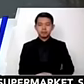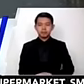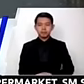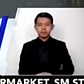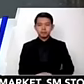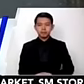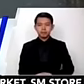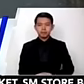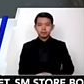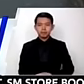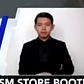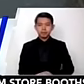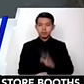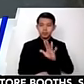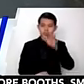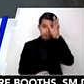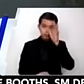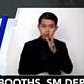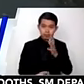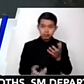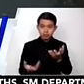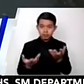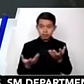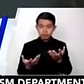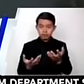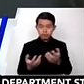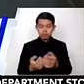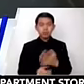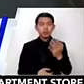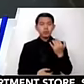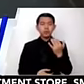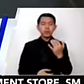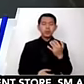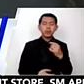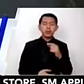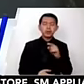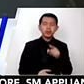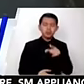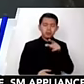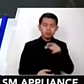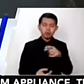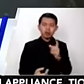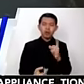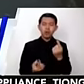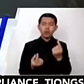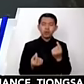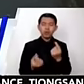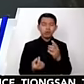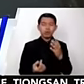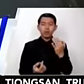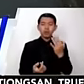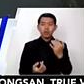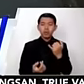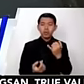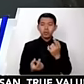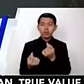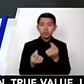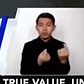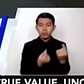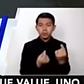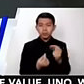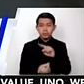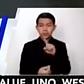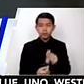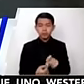mo mm tapos Bakit mo nagawa yun sa bata ano yung reason dahil po sa selos po